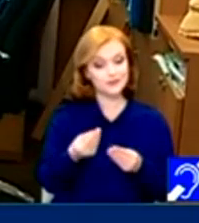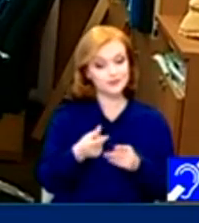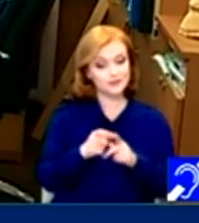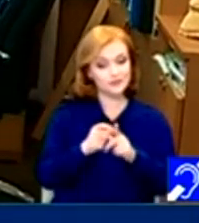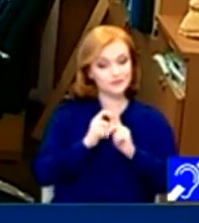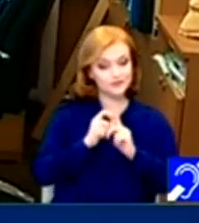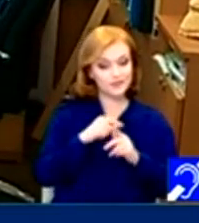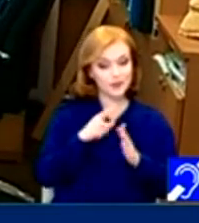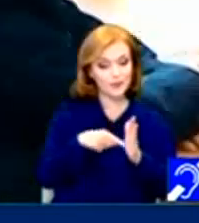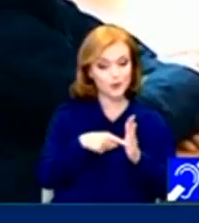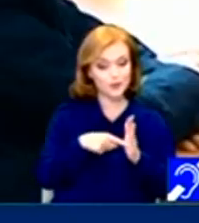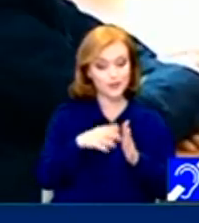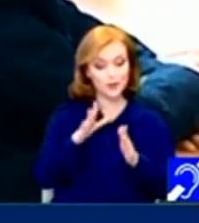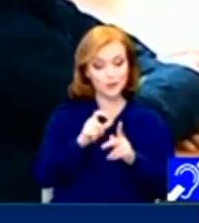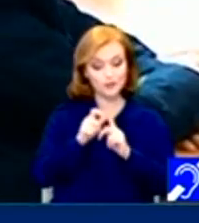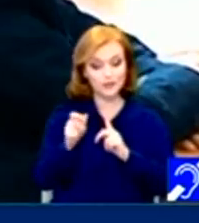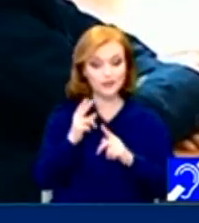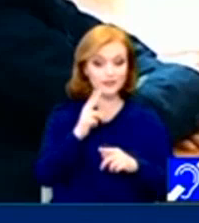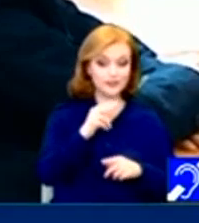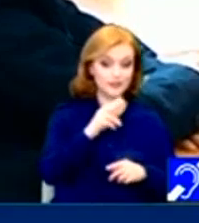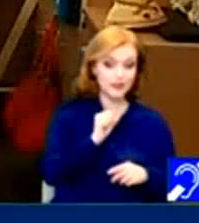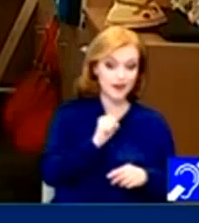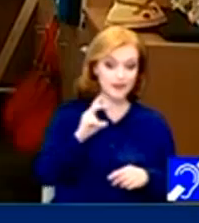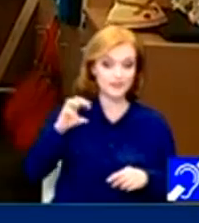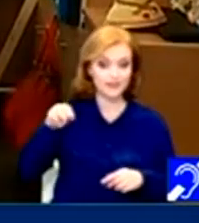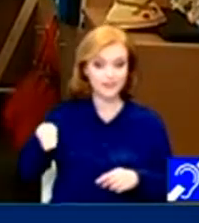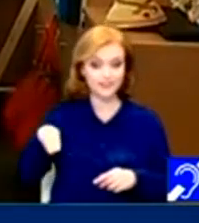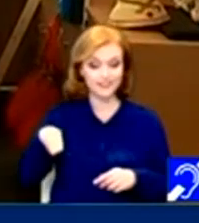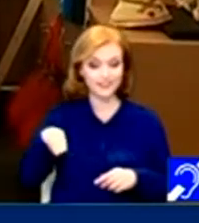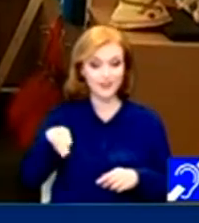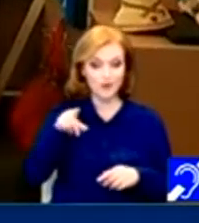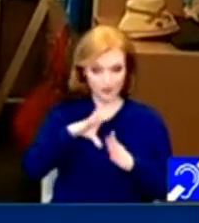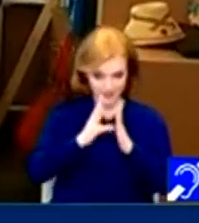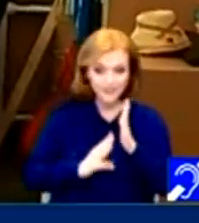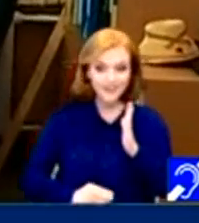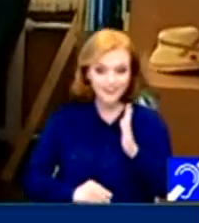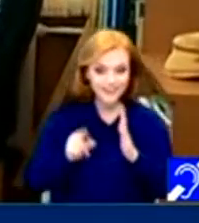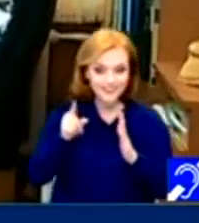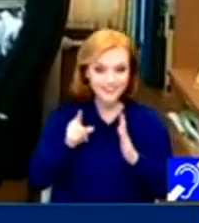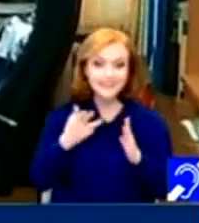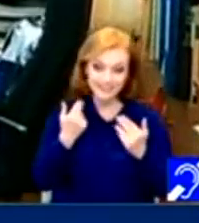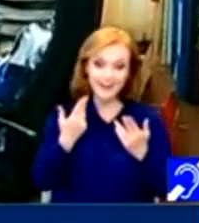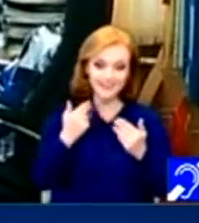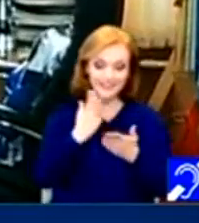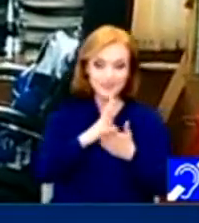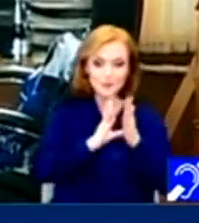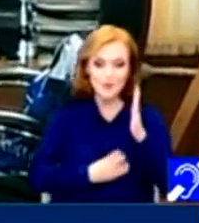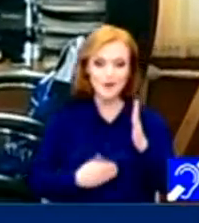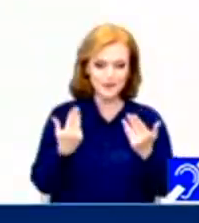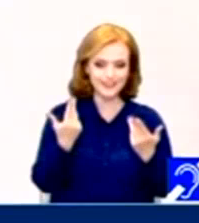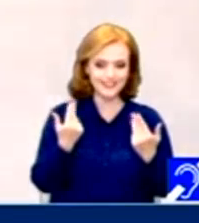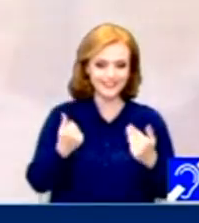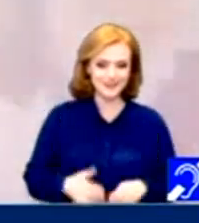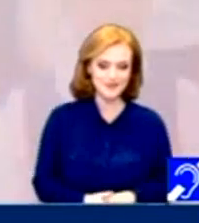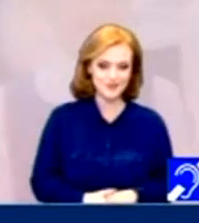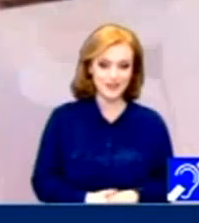Să ghicim ce este aici în cutiuța mea. Este un strugure de poamă? Da, desigur, este un strugure de poamă. În